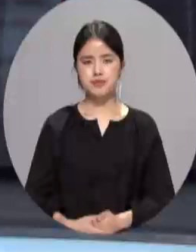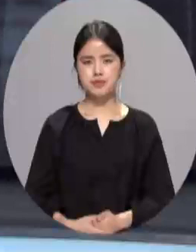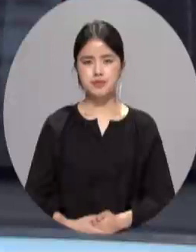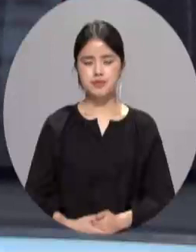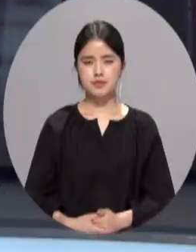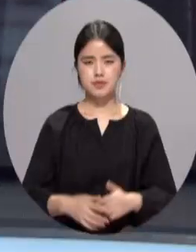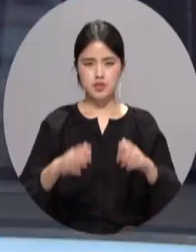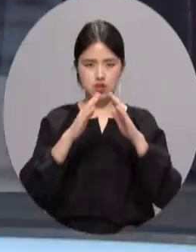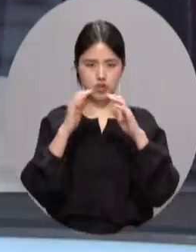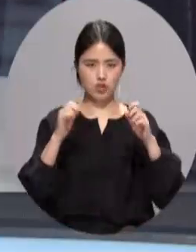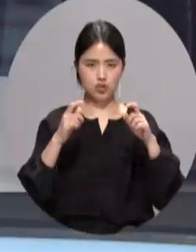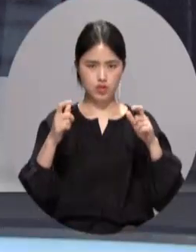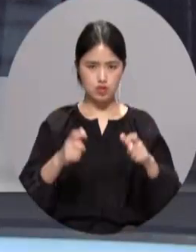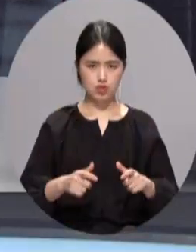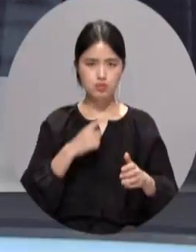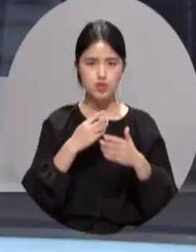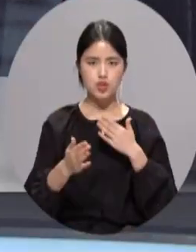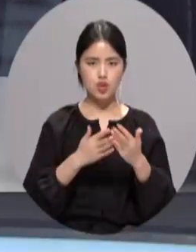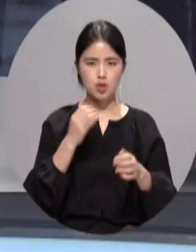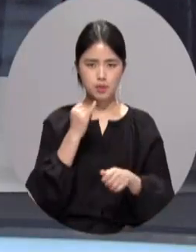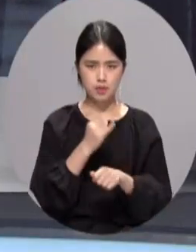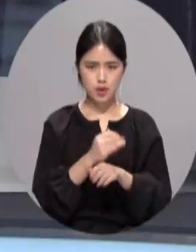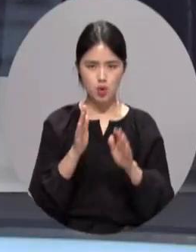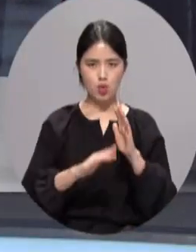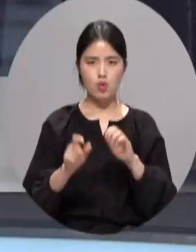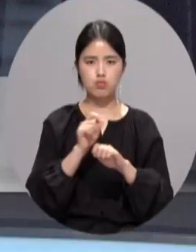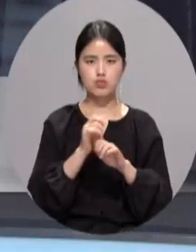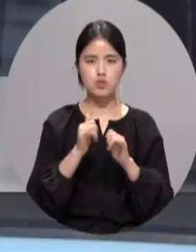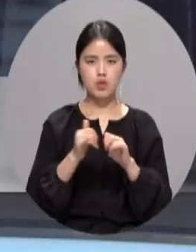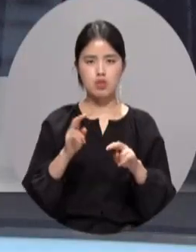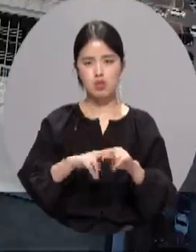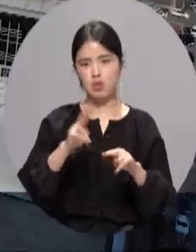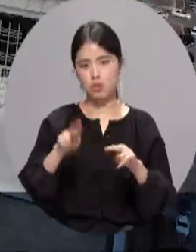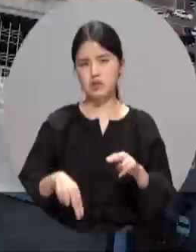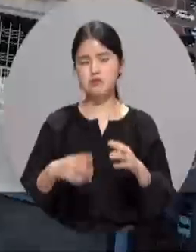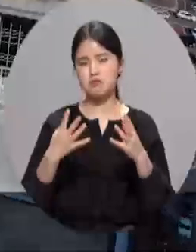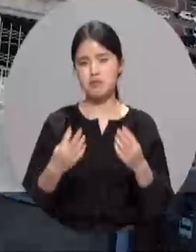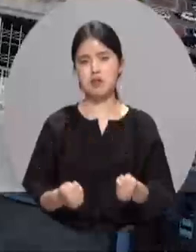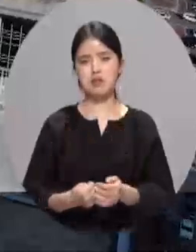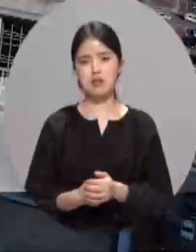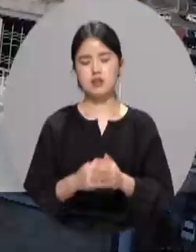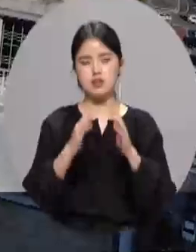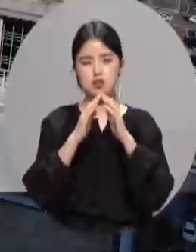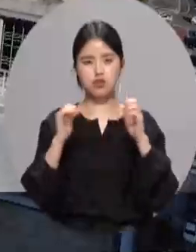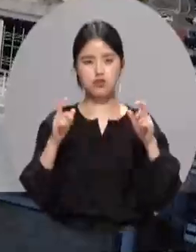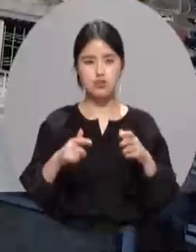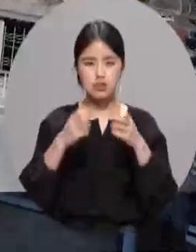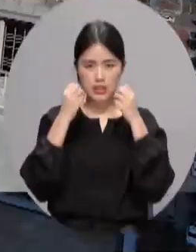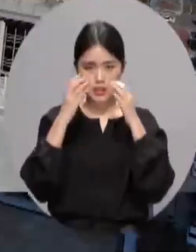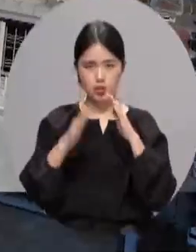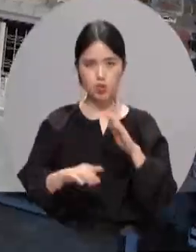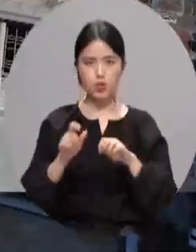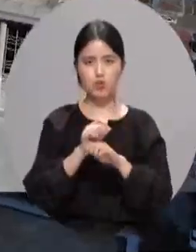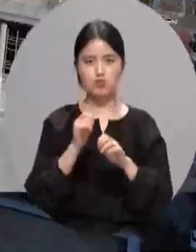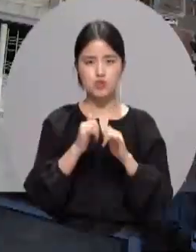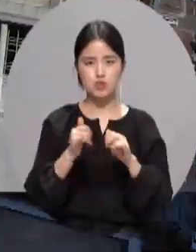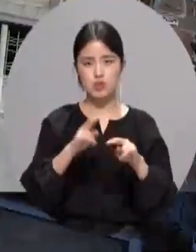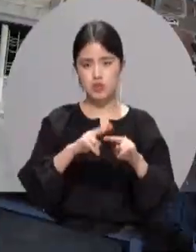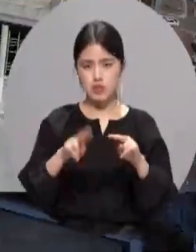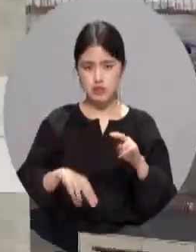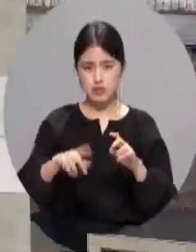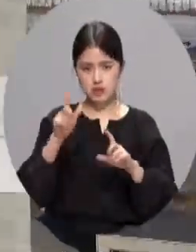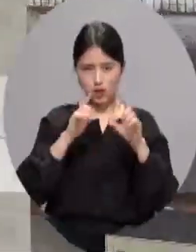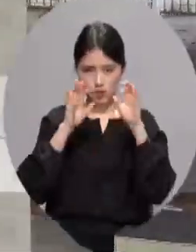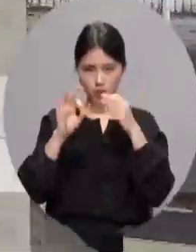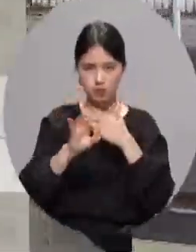전북 자치도 저연차 공무원들의 퇴직이 이어지고 있는 것으로 나타났습니다 전북 자치도 신규 공무원 퇴직 현황에 따르면